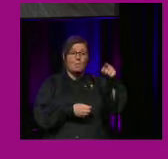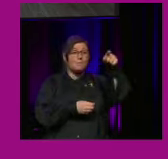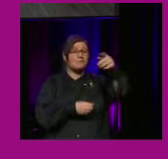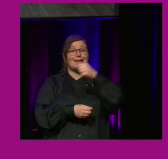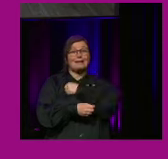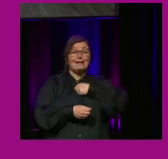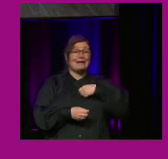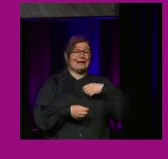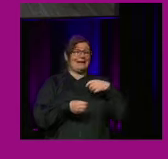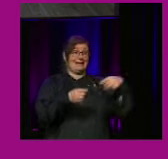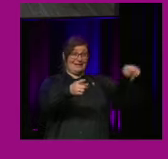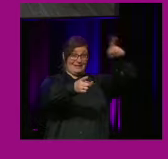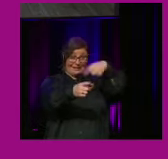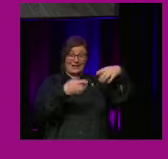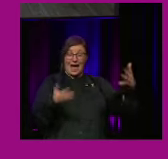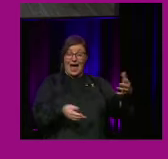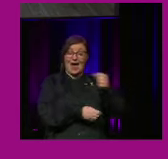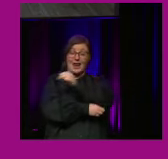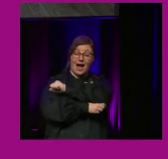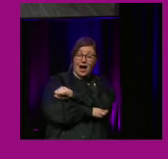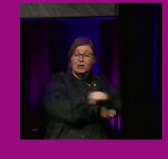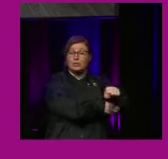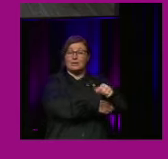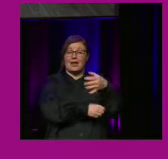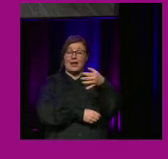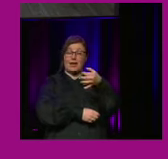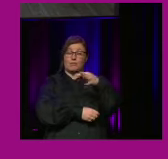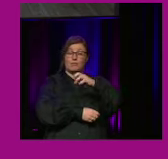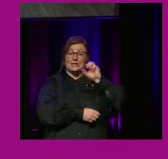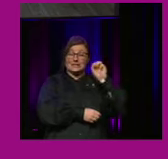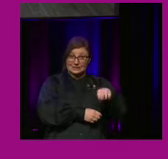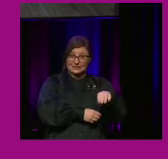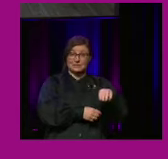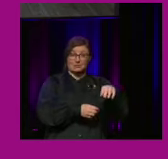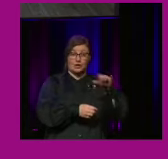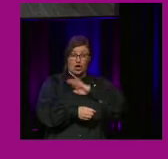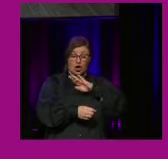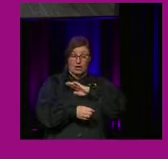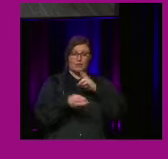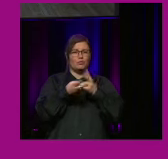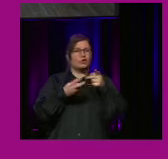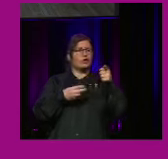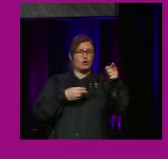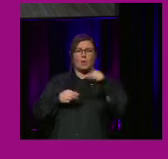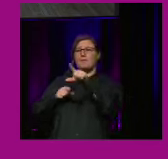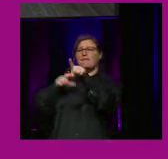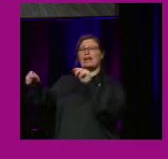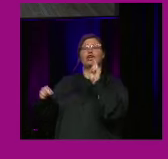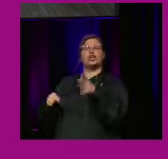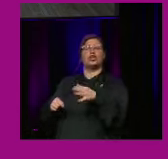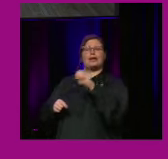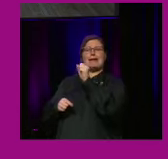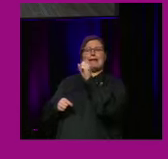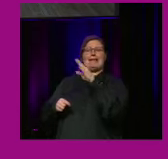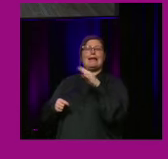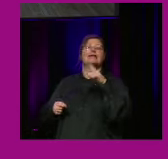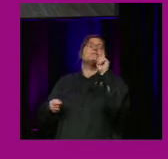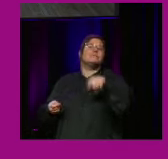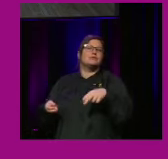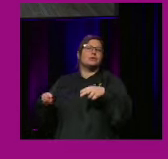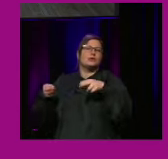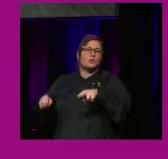populistisk regering, så tillsätter man ju den myndighetschef för Domstolsverket som man vill ha och som då går i